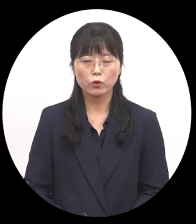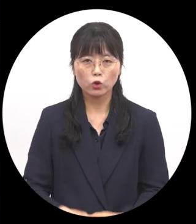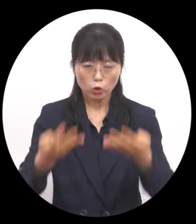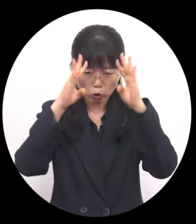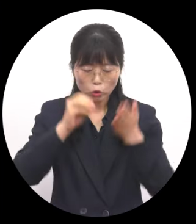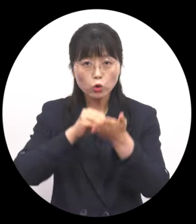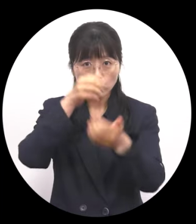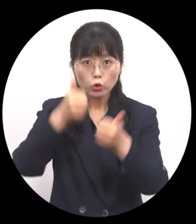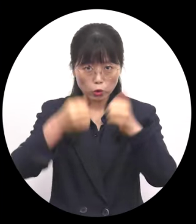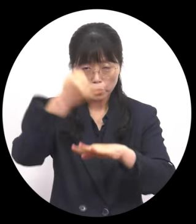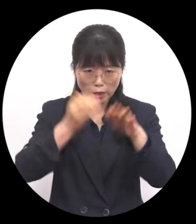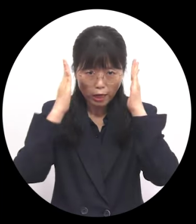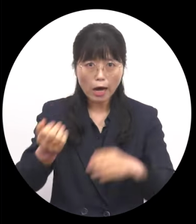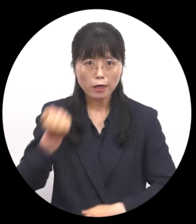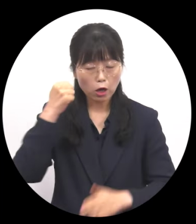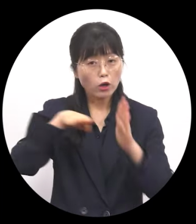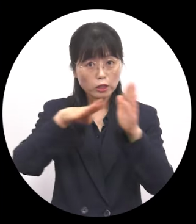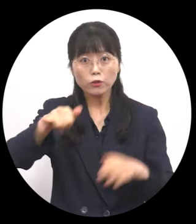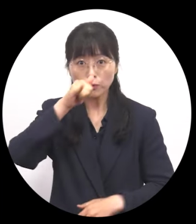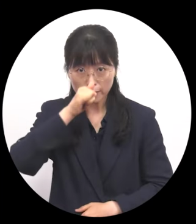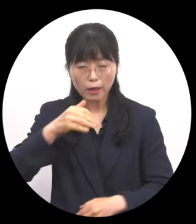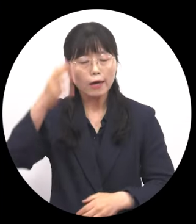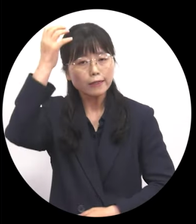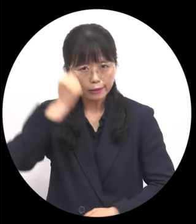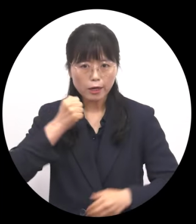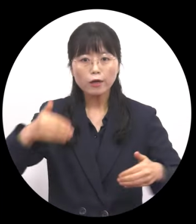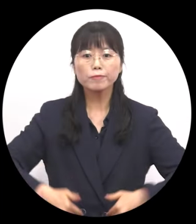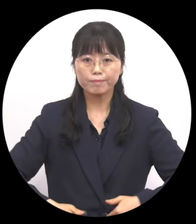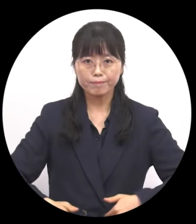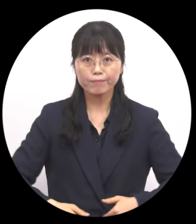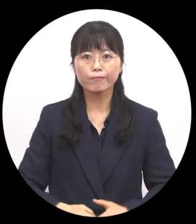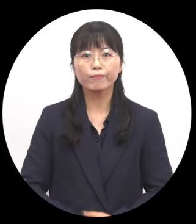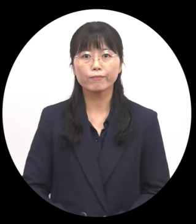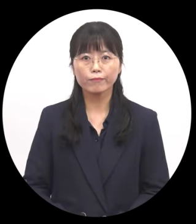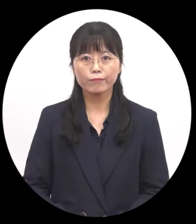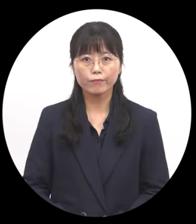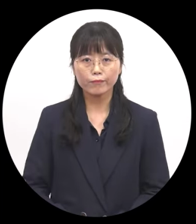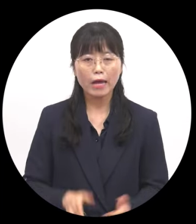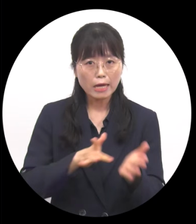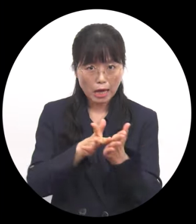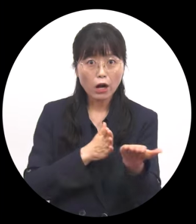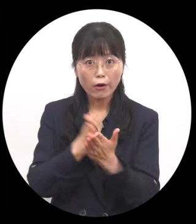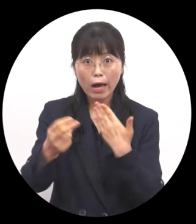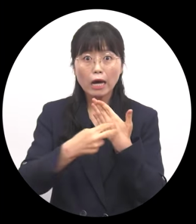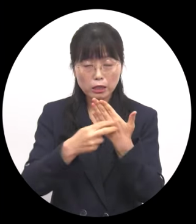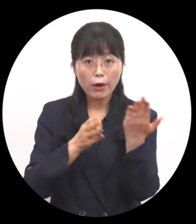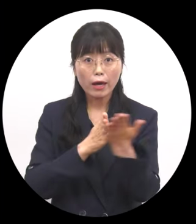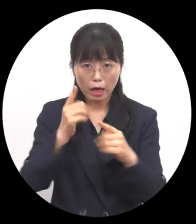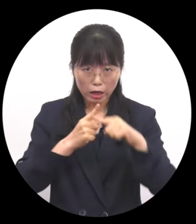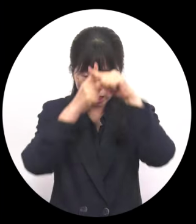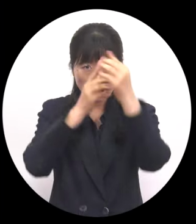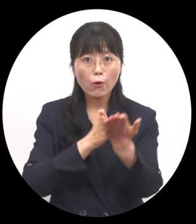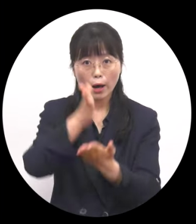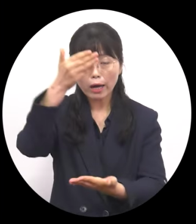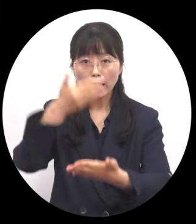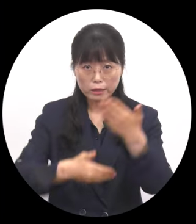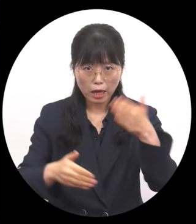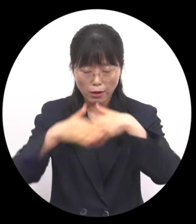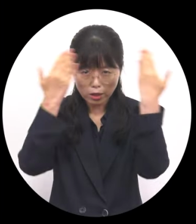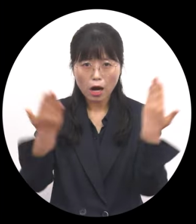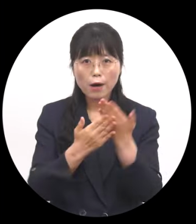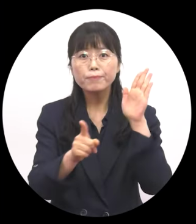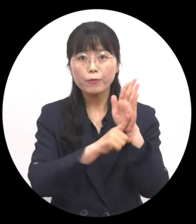수능 최저학력 기준은 있습니다. 그래서 기억을 해두셔야 되고요. 약학과와 의예과, 간호학과를 제외한